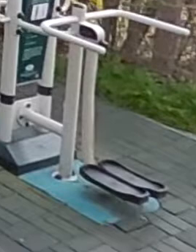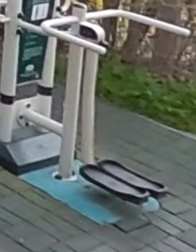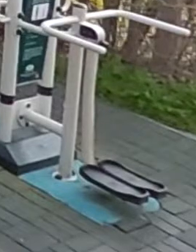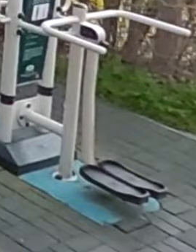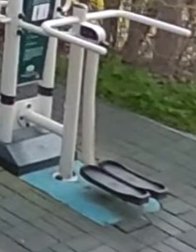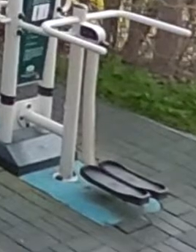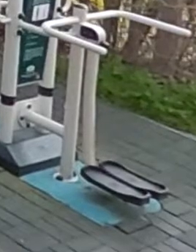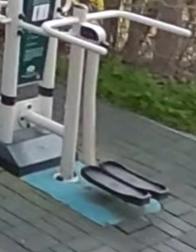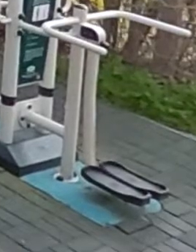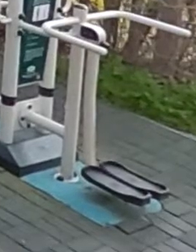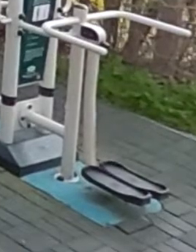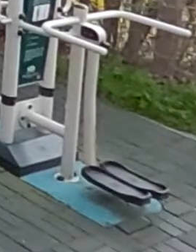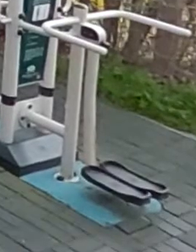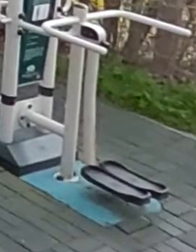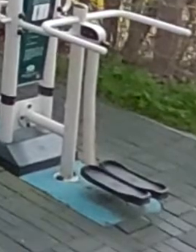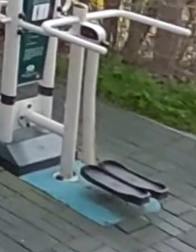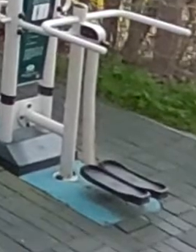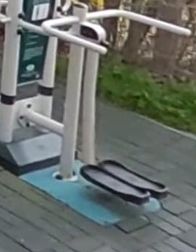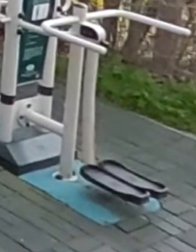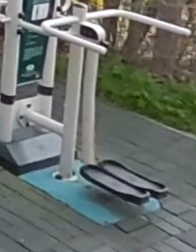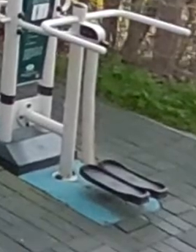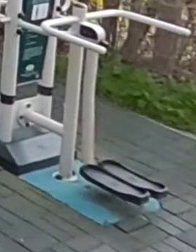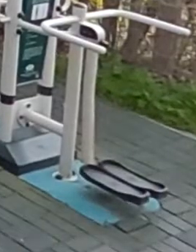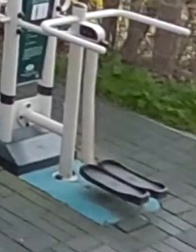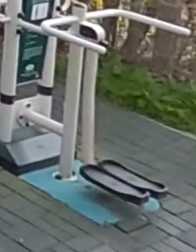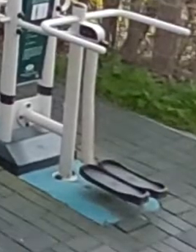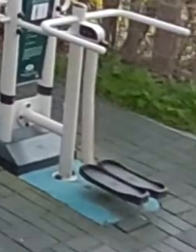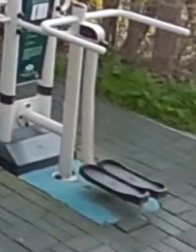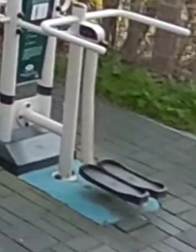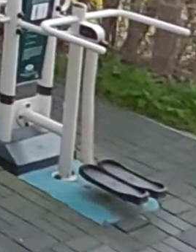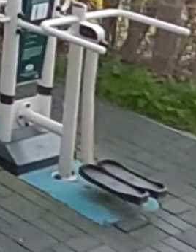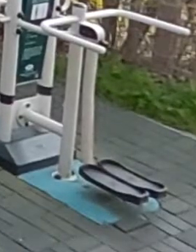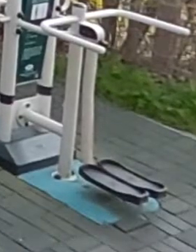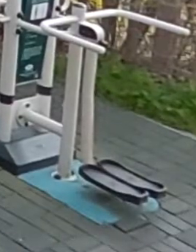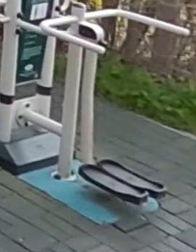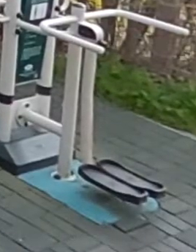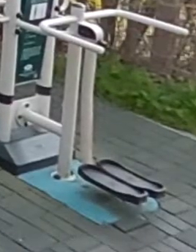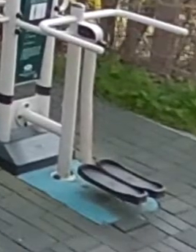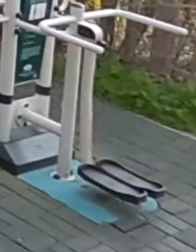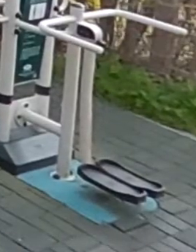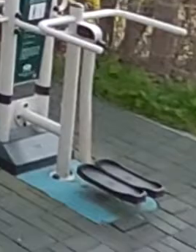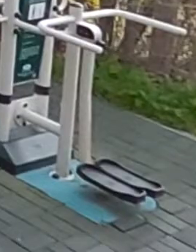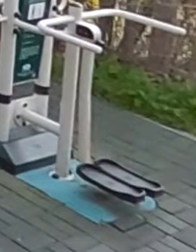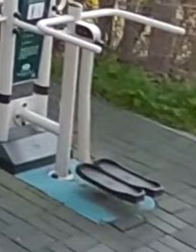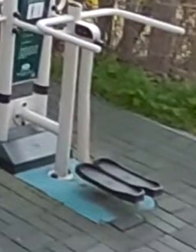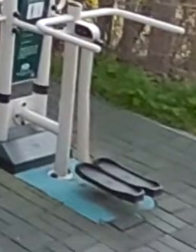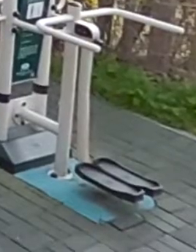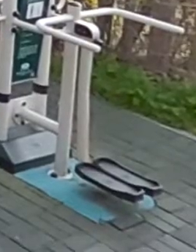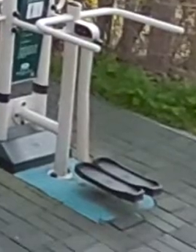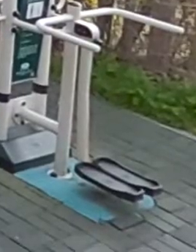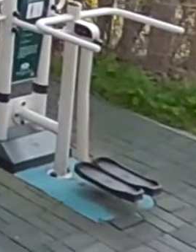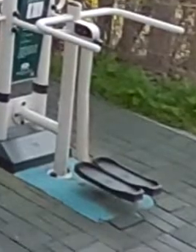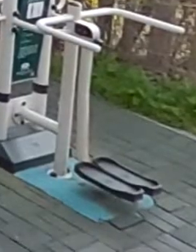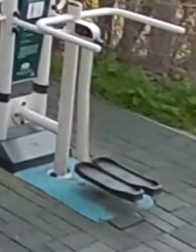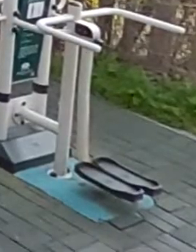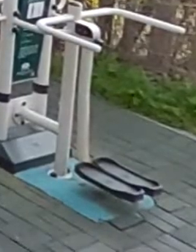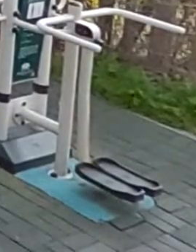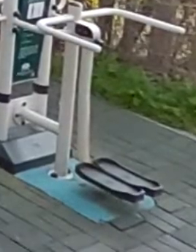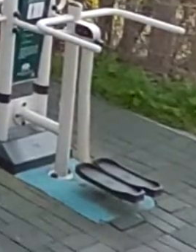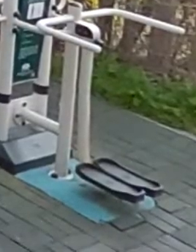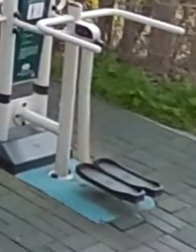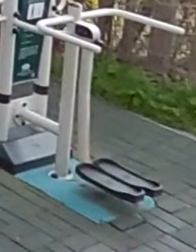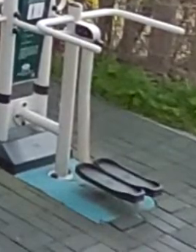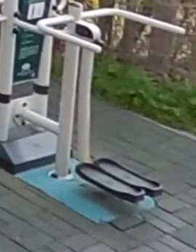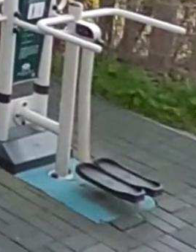강사들이 영상을 제작해 sns 를 통해 수강생들과 공유의 나섰습니다 동대문구는 관내 유치원과